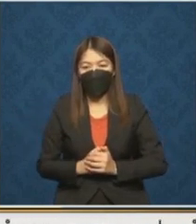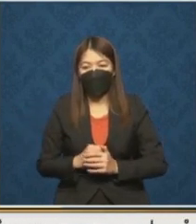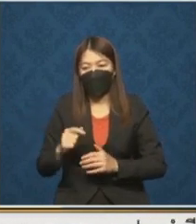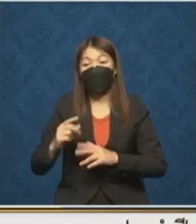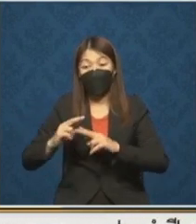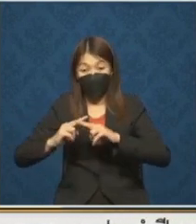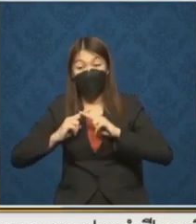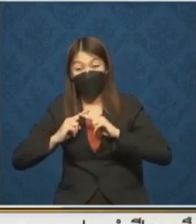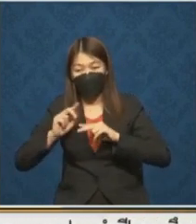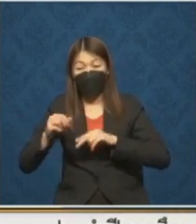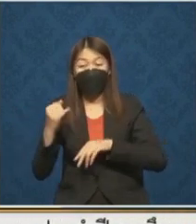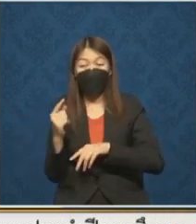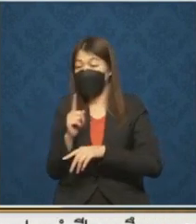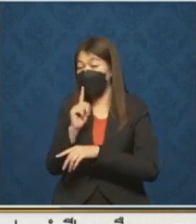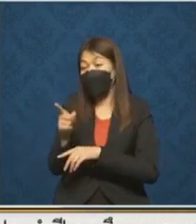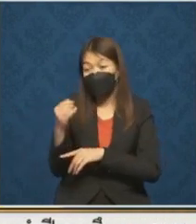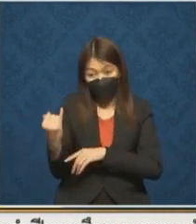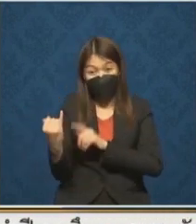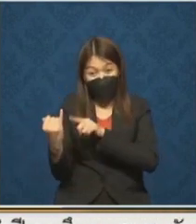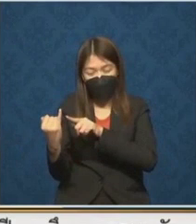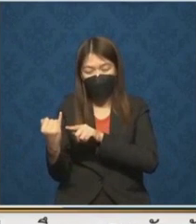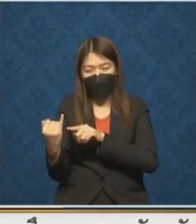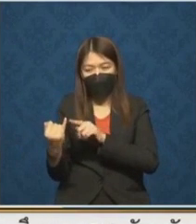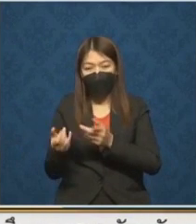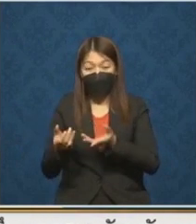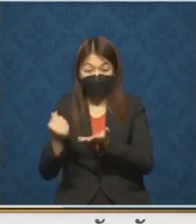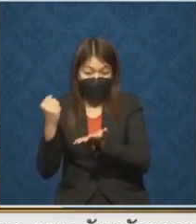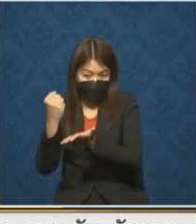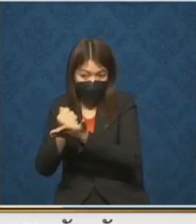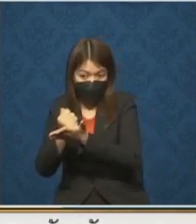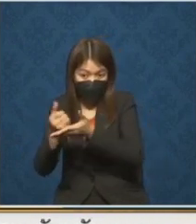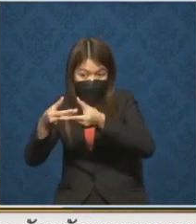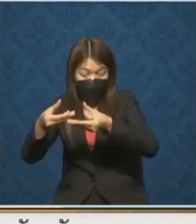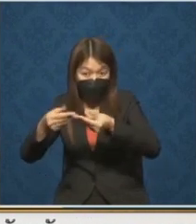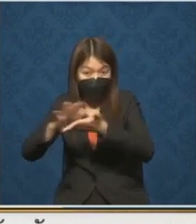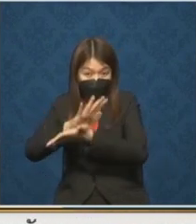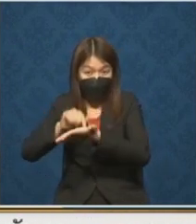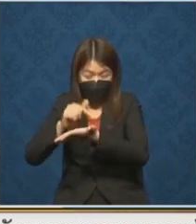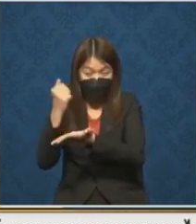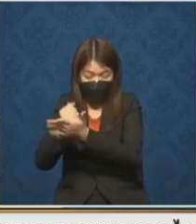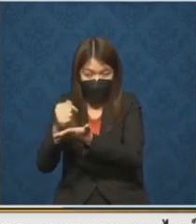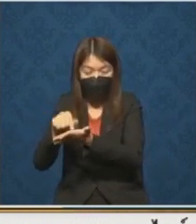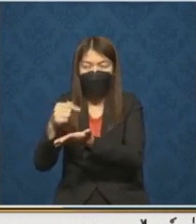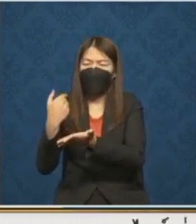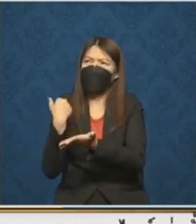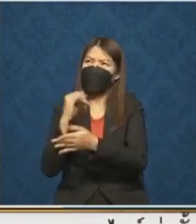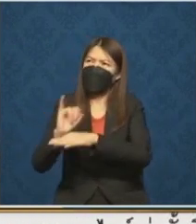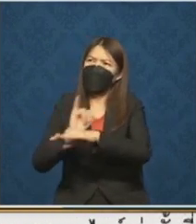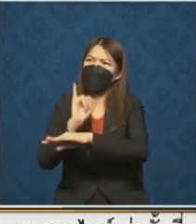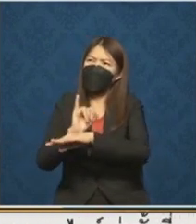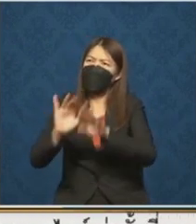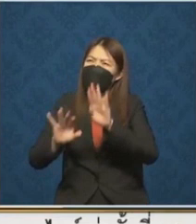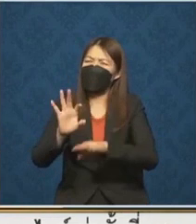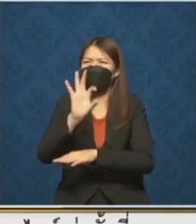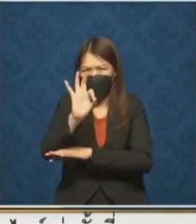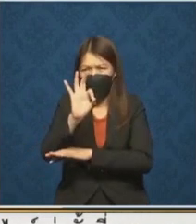เอกชน ได้มีที่ดินที่เป็ชนดที่ดินอยู่ 9 ไล่กับ